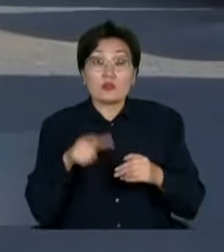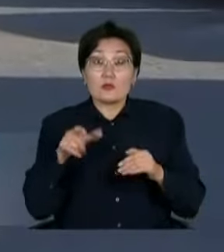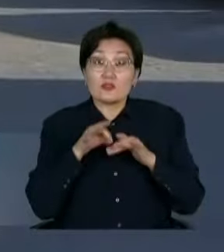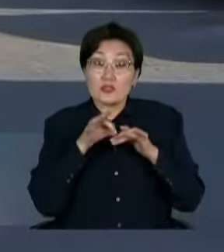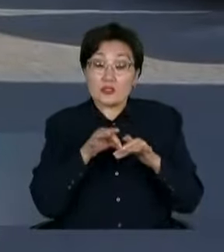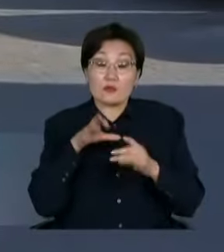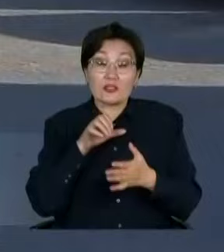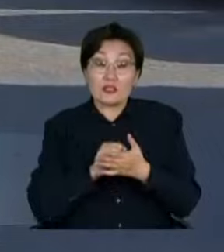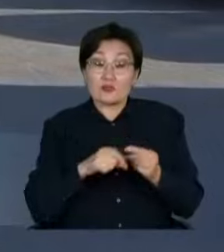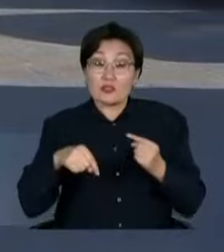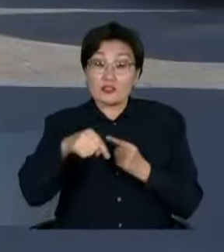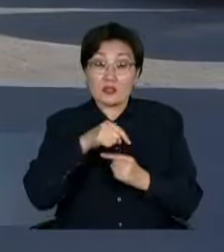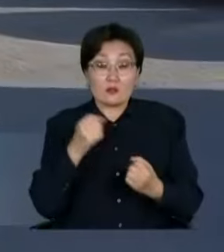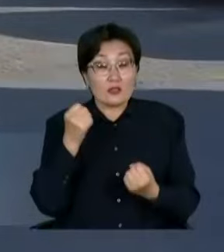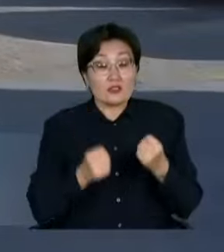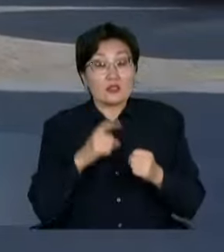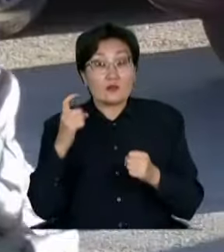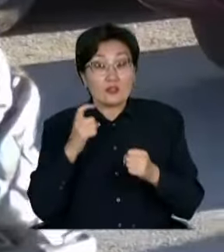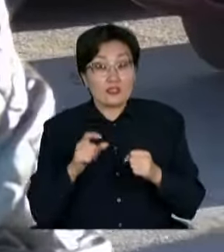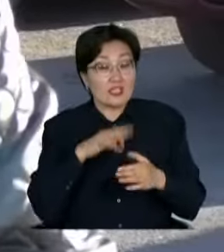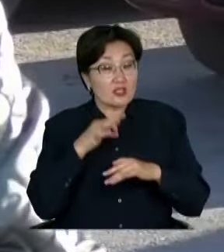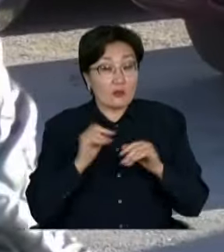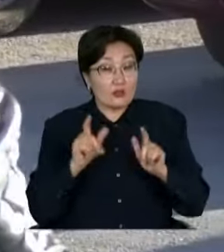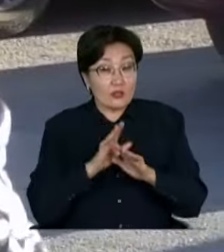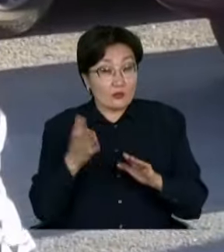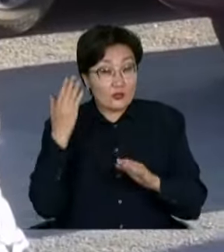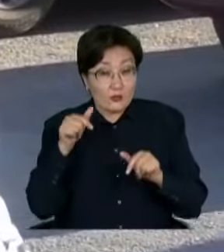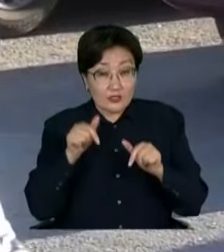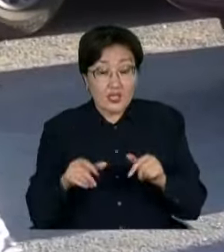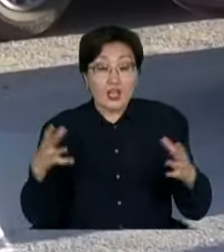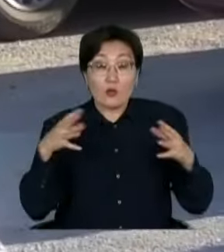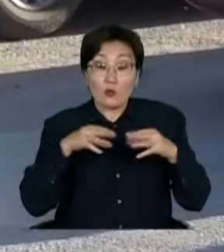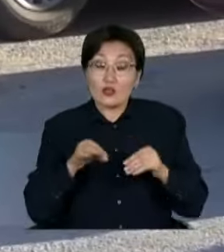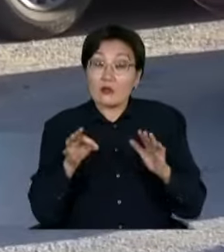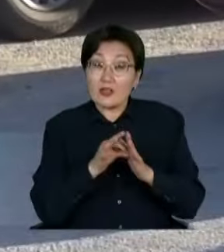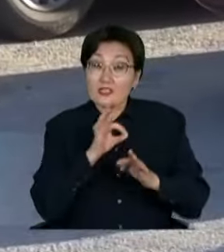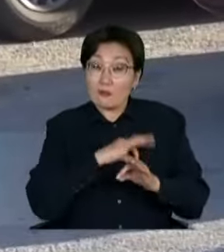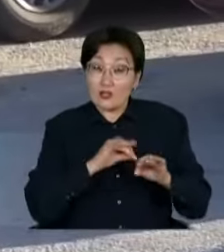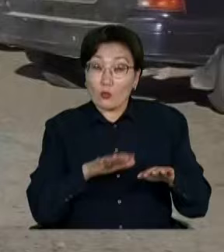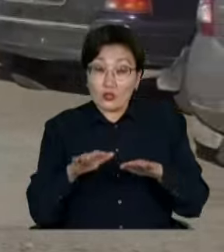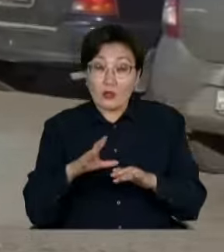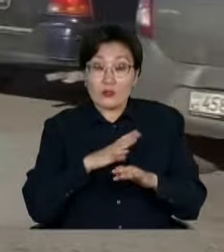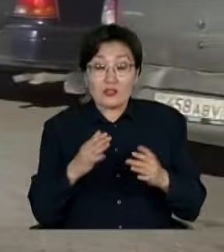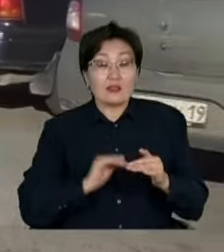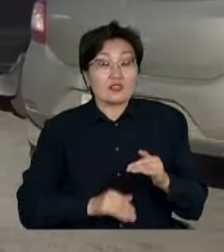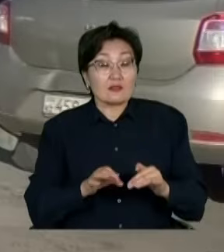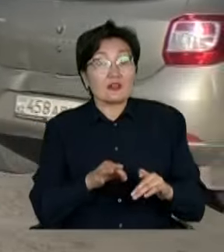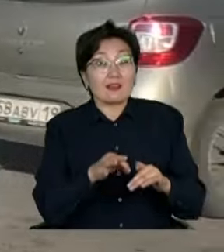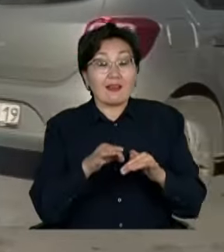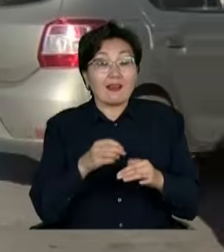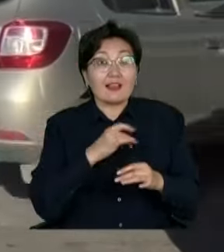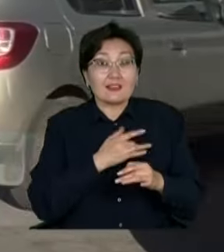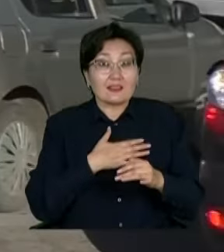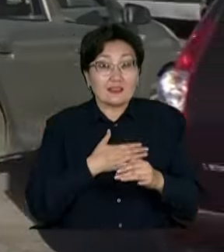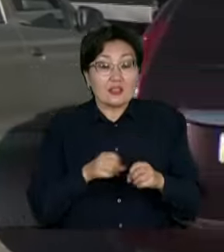тасымалымен айналысатын кәсіпкер автобекет иесінің уәжімен келіспейді. Ол бұрын бұл жер ортақ мақсатта пайдаланылатын жер болған. Қалай жекеменшікке өтіп кеткенін